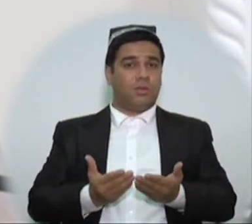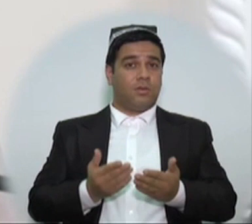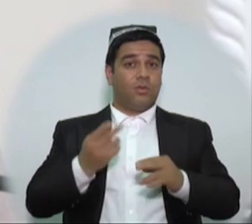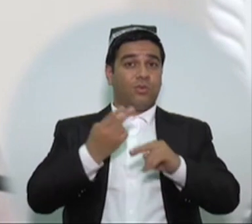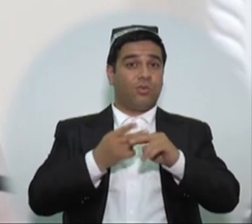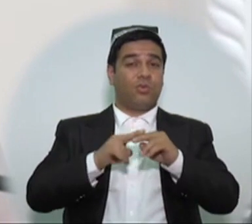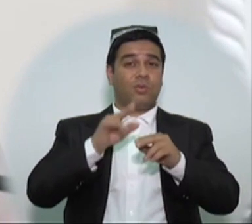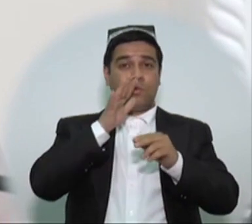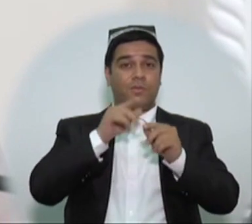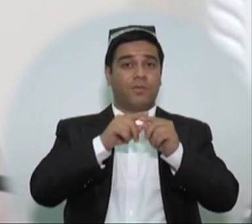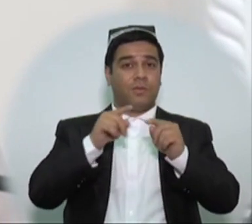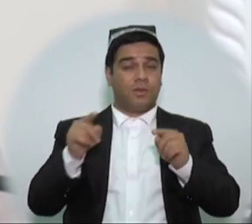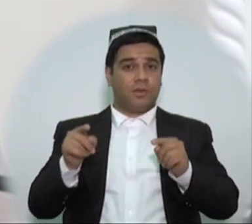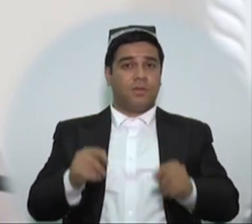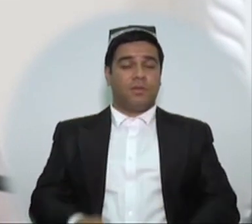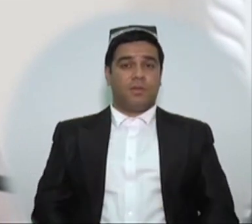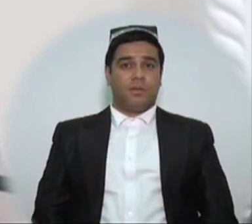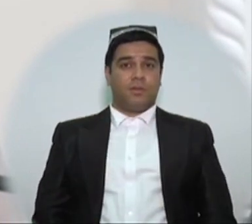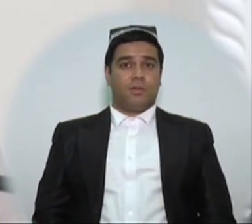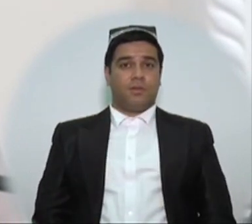O'sha vaqtda